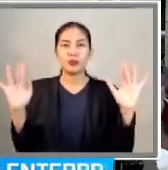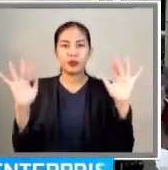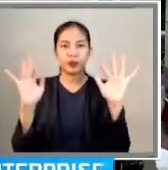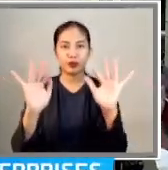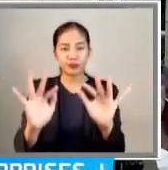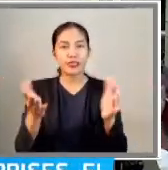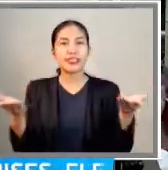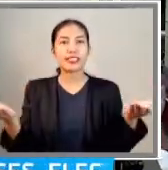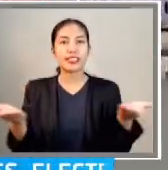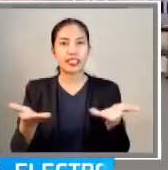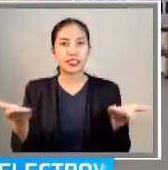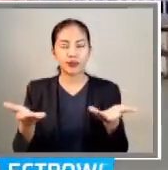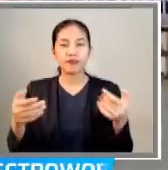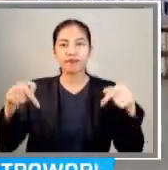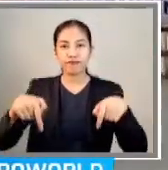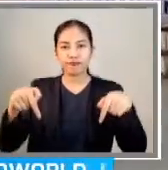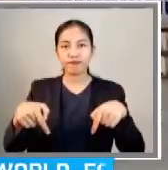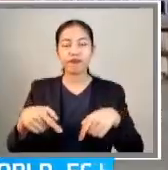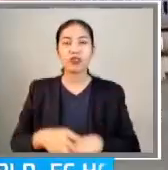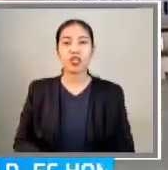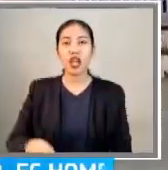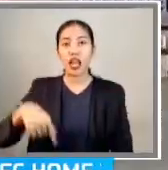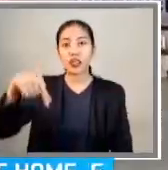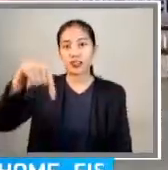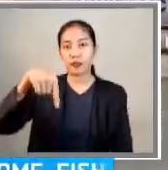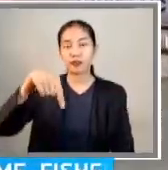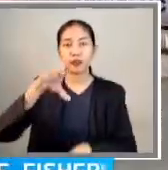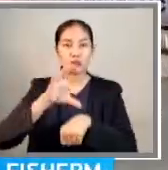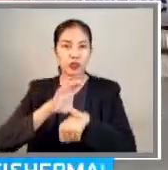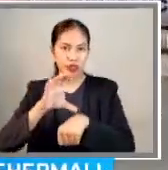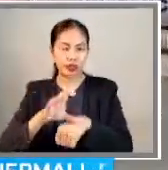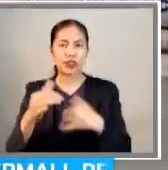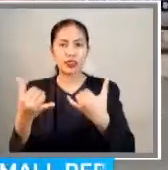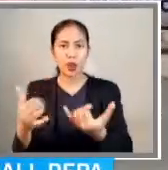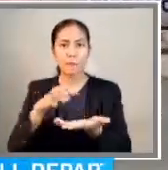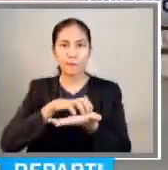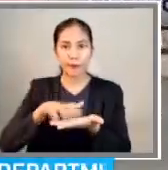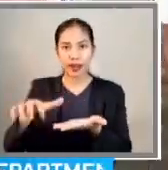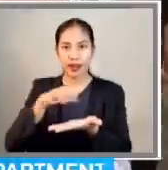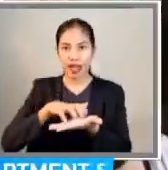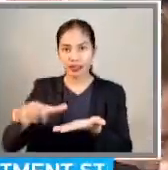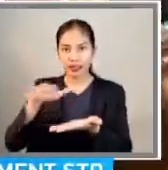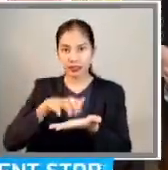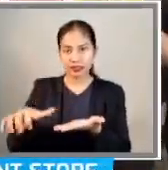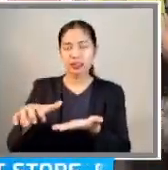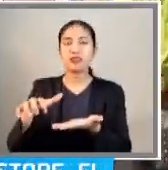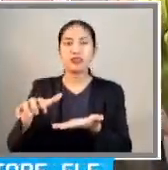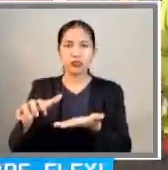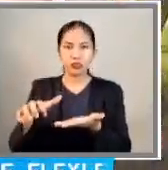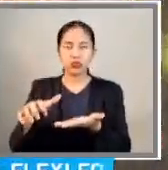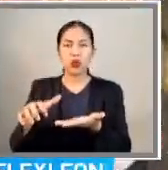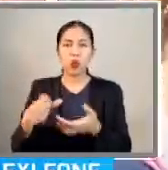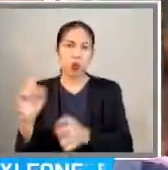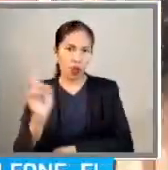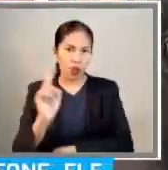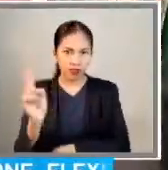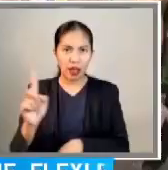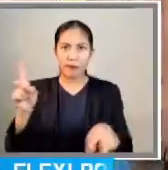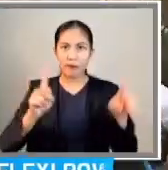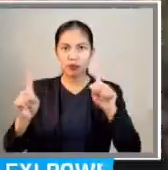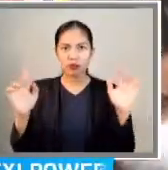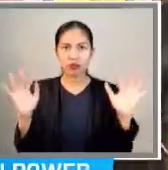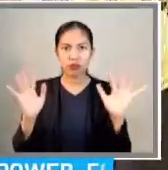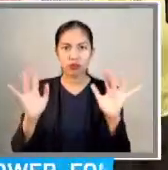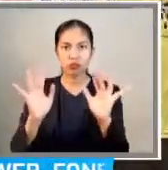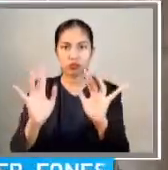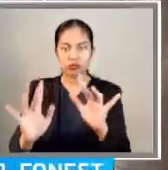sa may Quiapo Church. Rehearsal ng araw para sa kanila itong pagdagsa ng mga deboto rito. Ang sistema sinusunod ngayon para makapasok